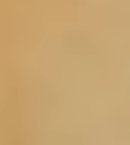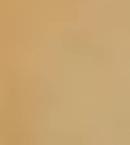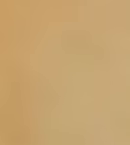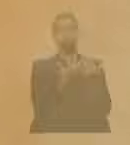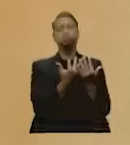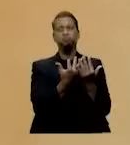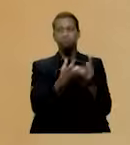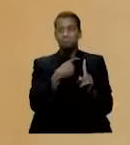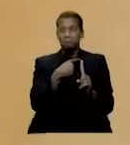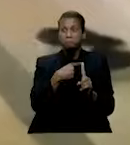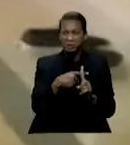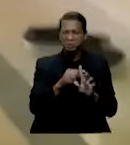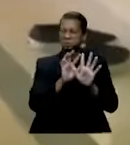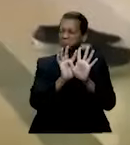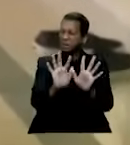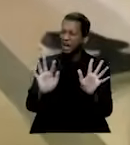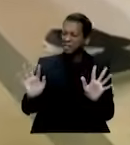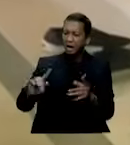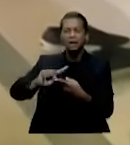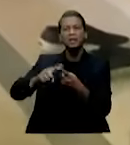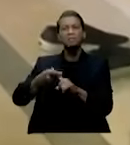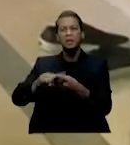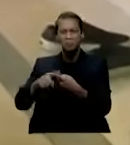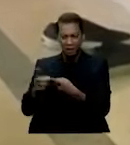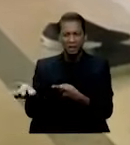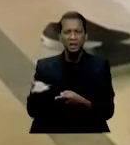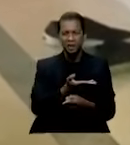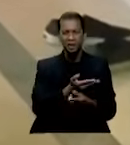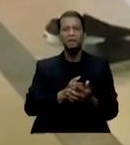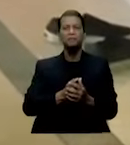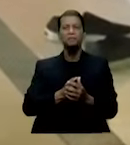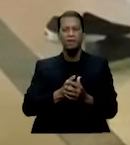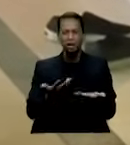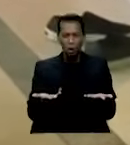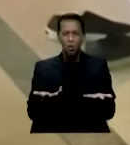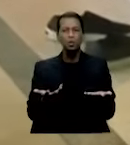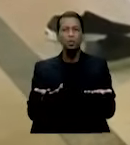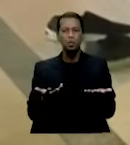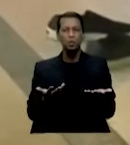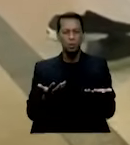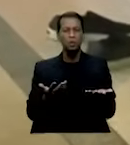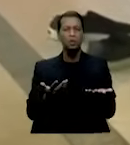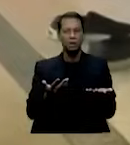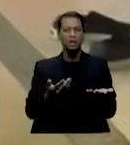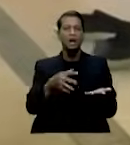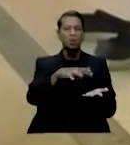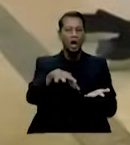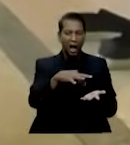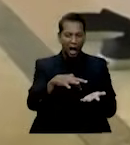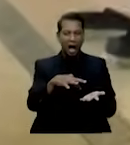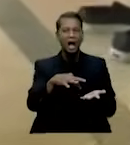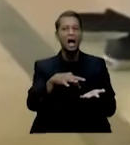dari pihak teman-teman kerabat dari dunia perfilman Indonesia yang datang dan juga menyampaikan bela sungkawanya dan